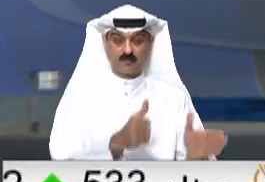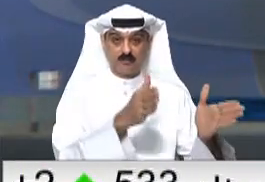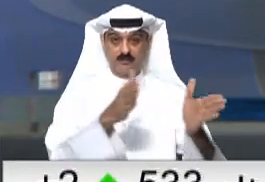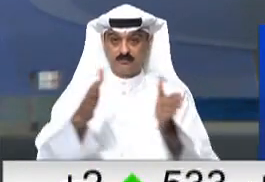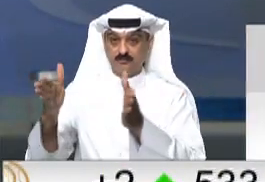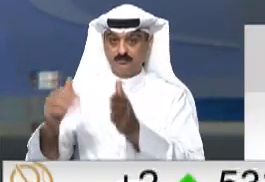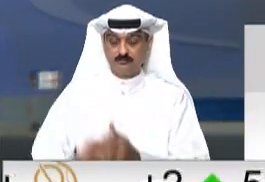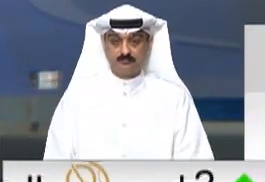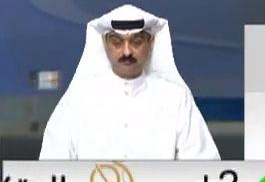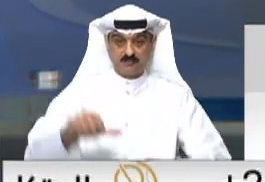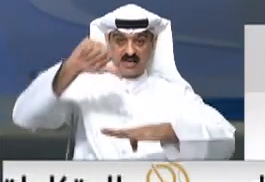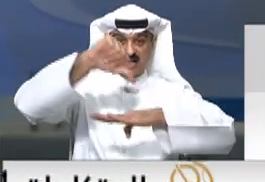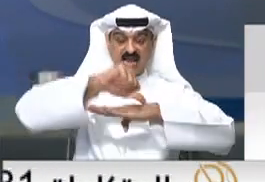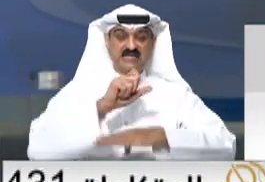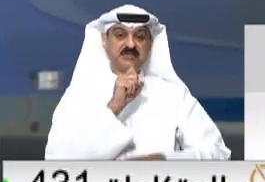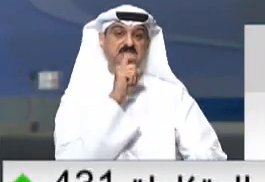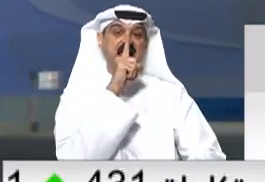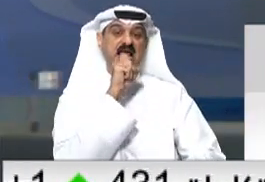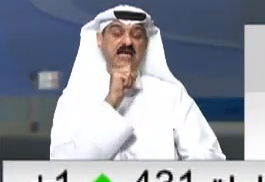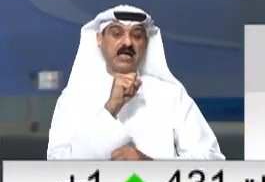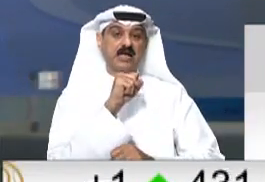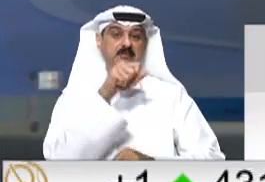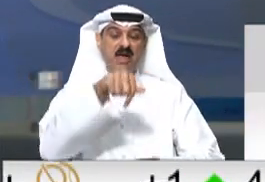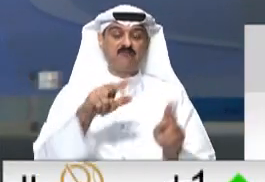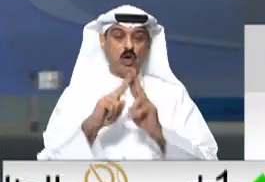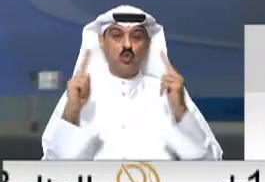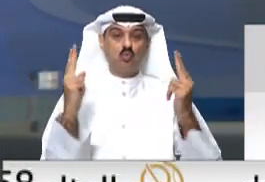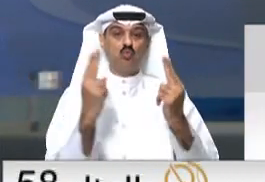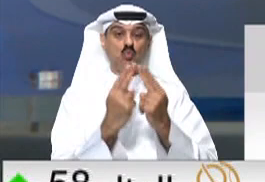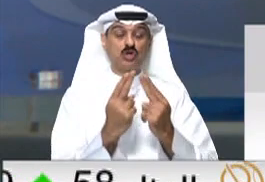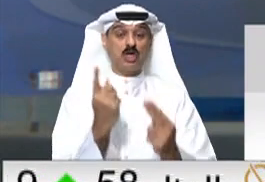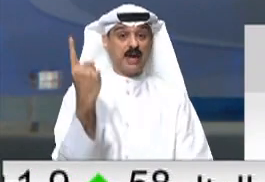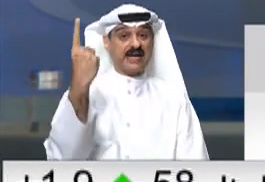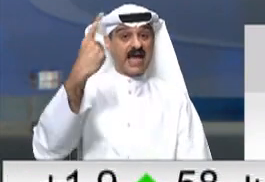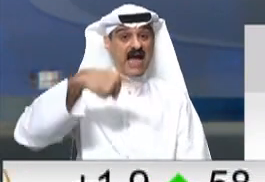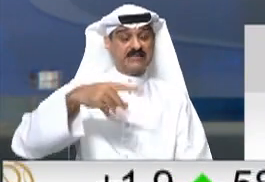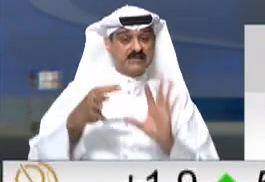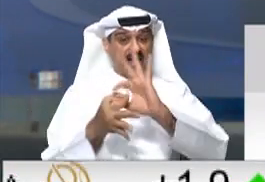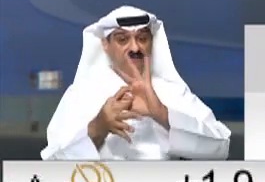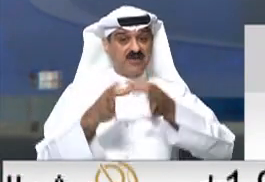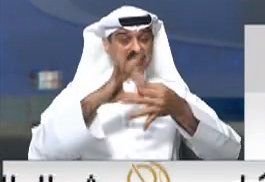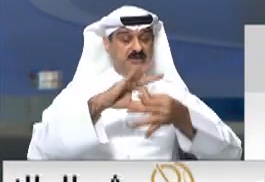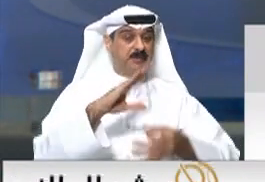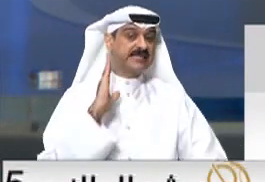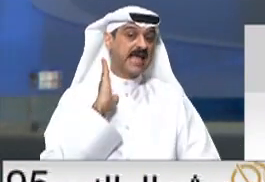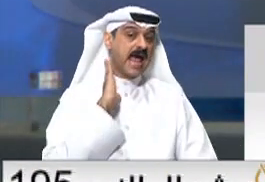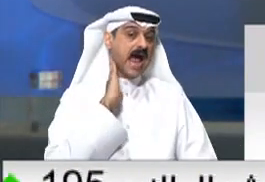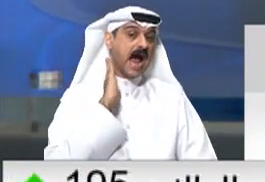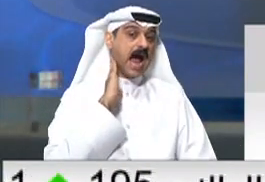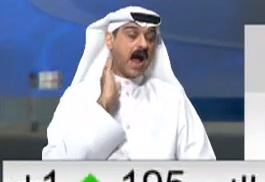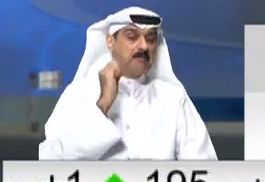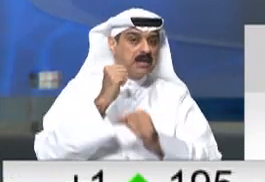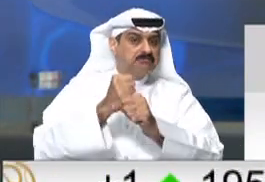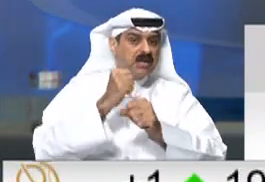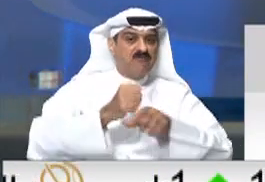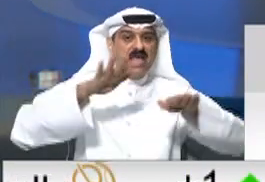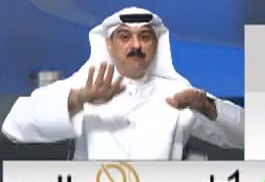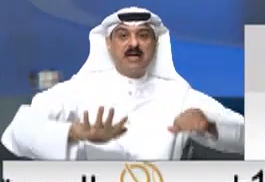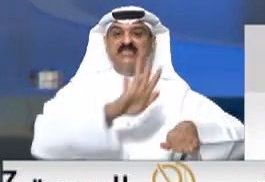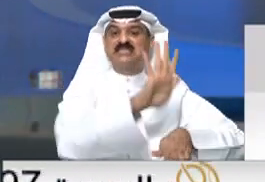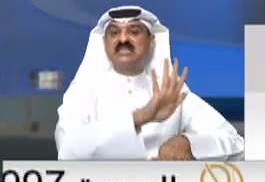انطلقت في العاصمة القطرية الدوحة فعاليات المؤتمر العاشر لجمعية الأمناء العامين للبرلمانات